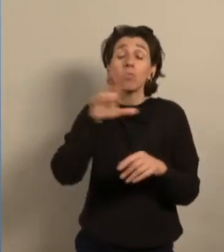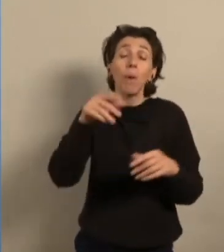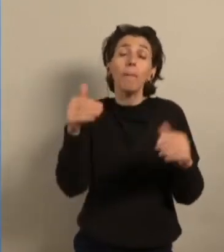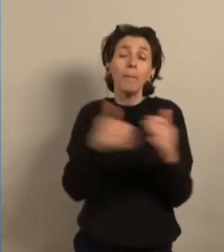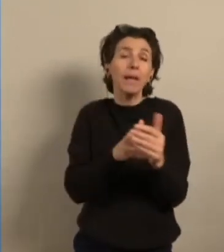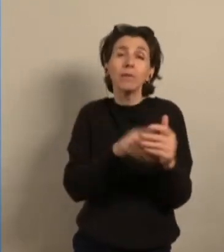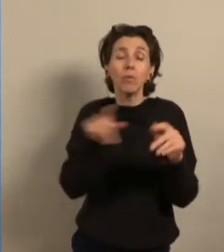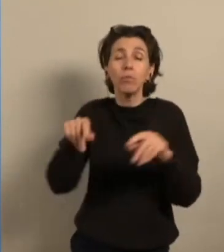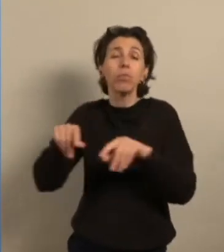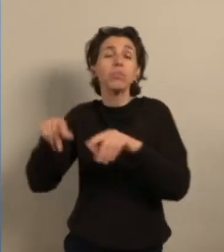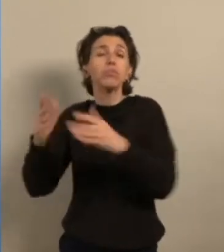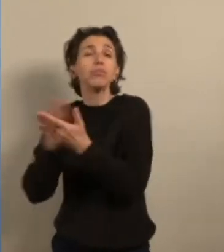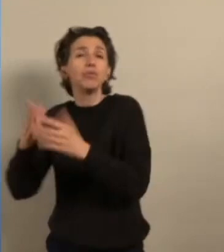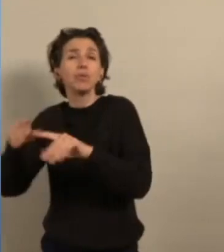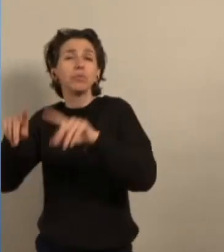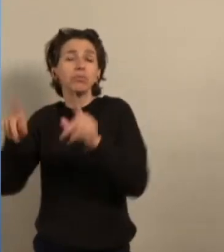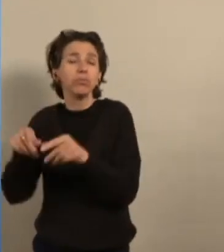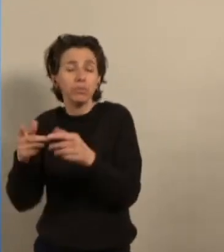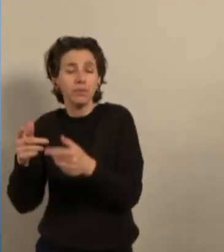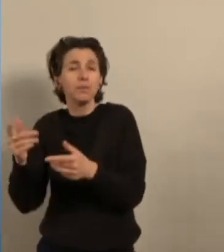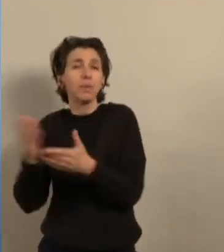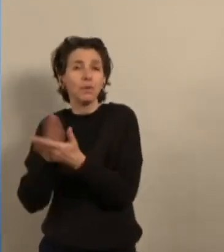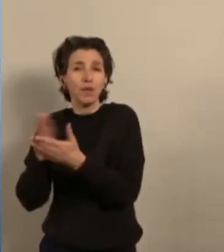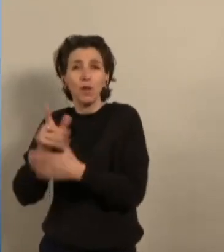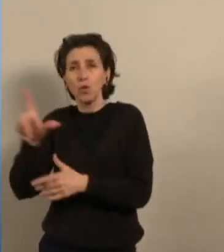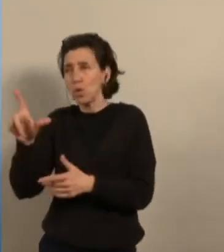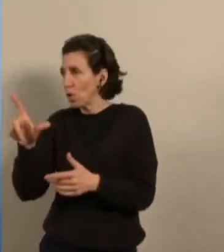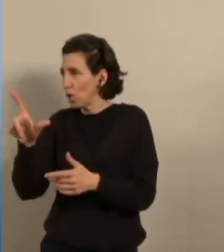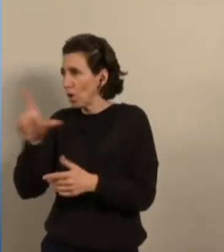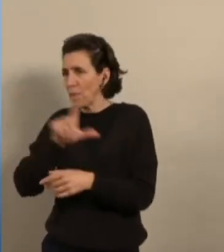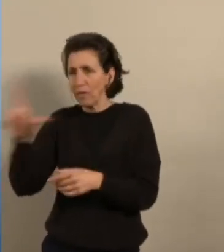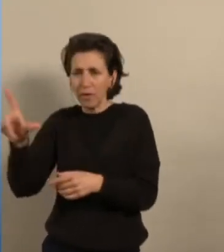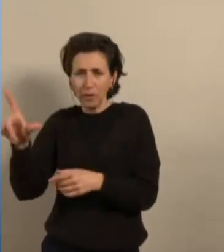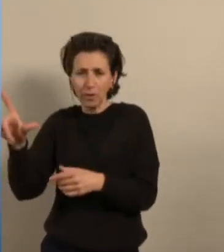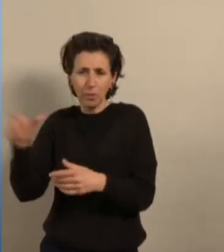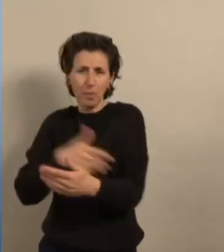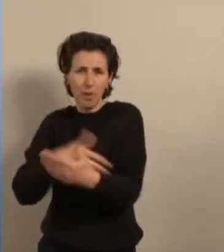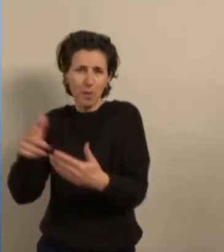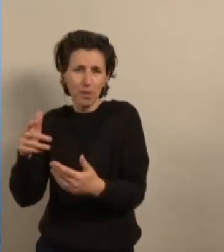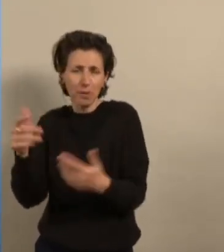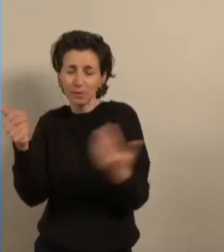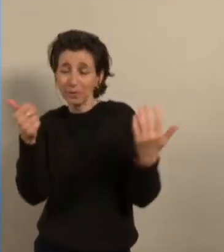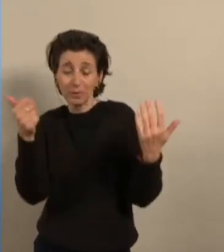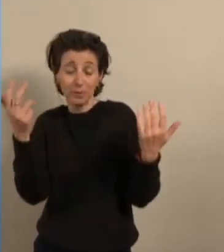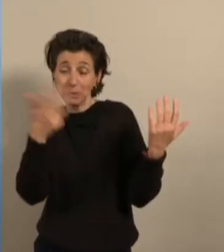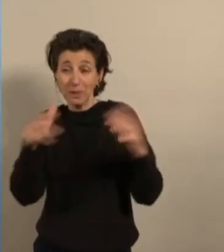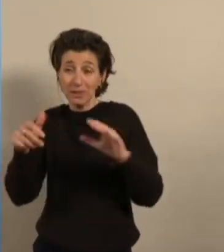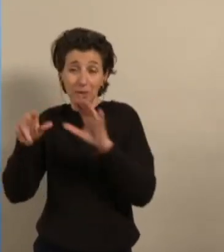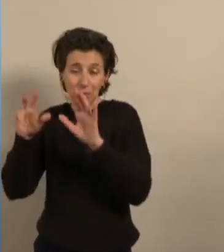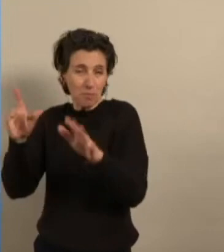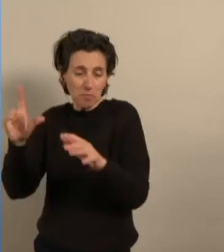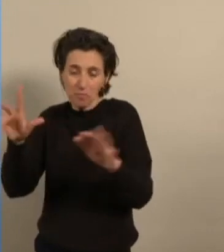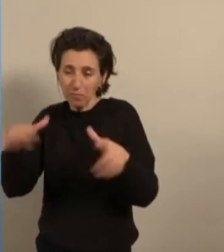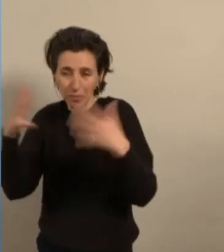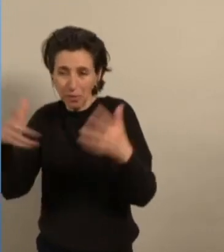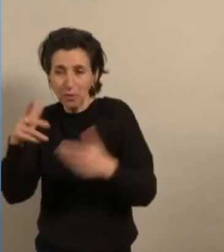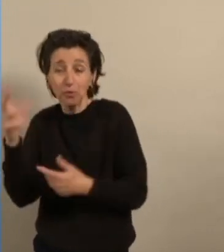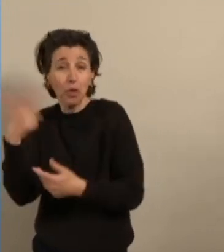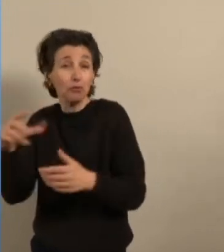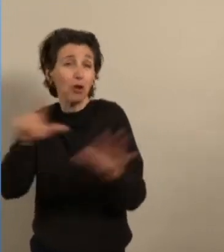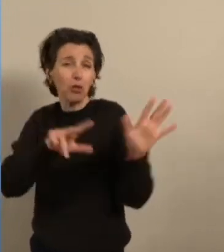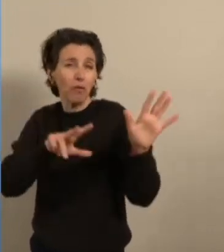budget prévisionnel 2023 2 808 384 euros, soit une augmentation quasiment de